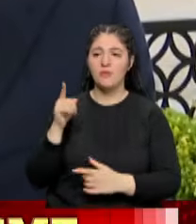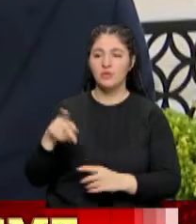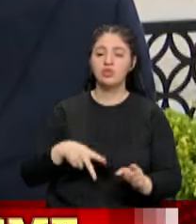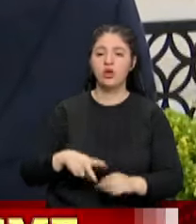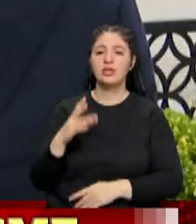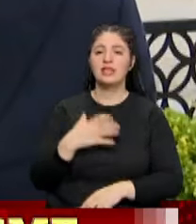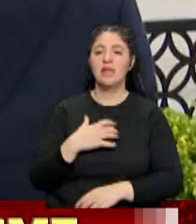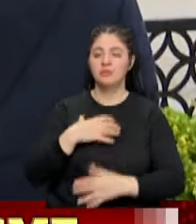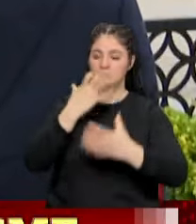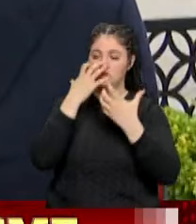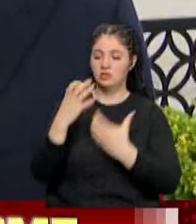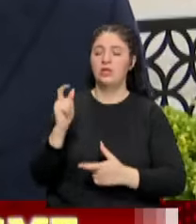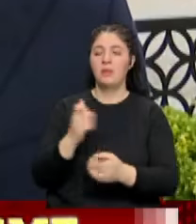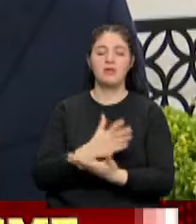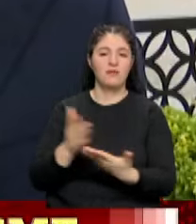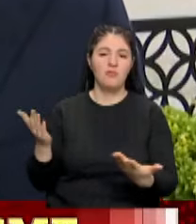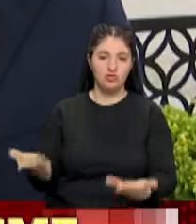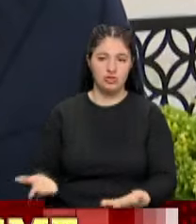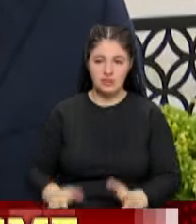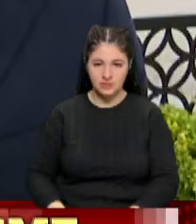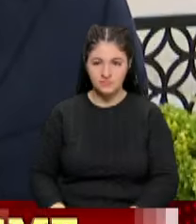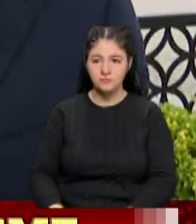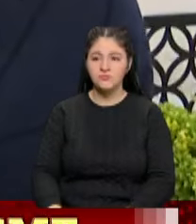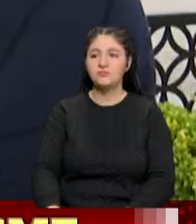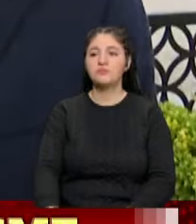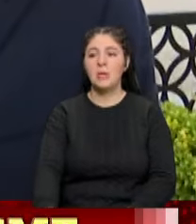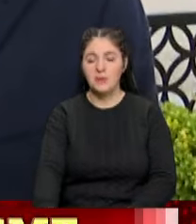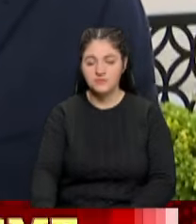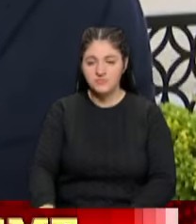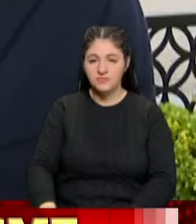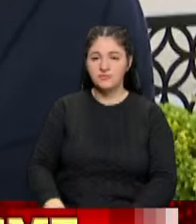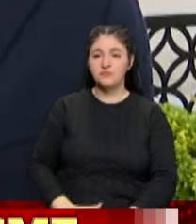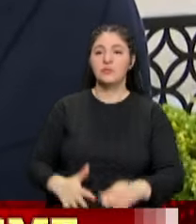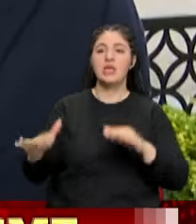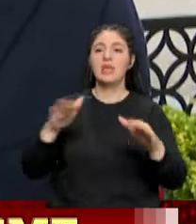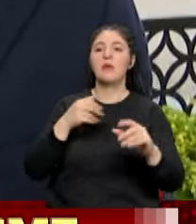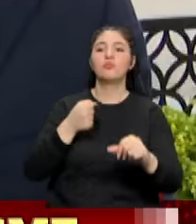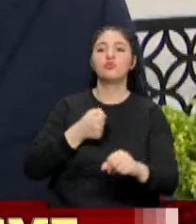yolda kendimizi adamaya devam edeceğiz. Tabii ki